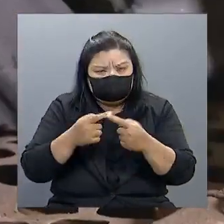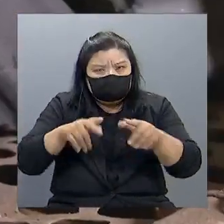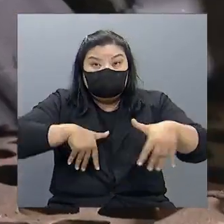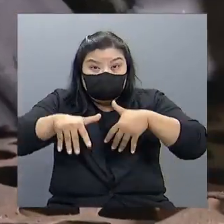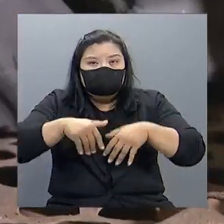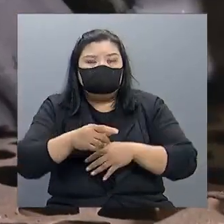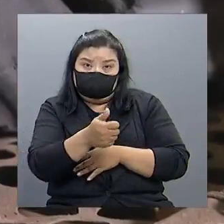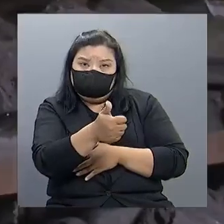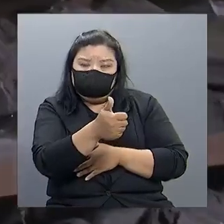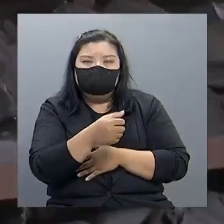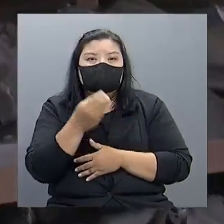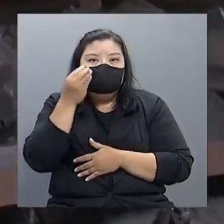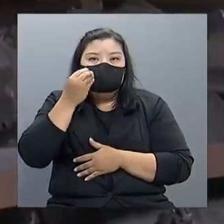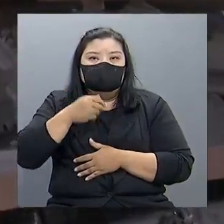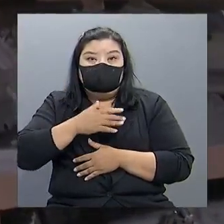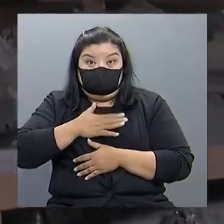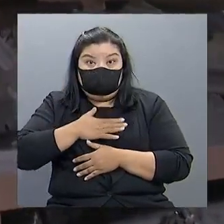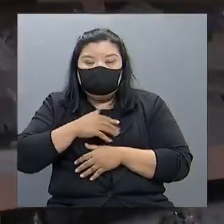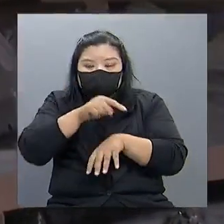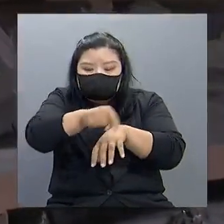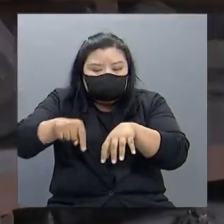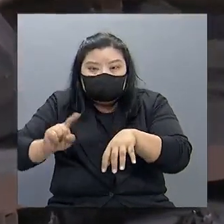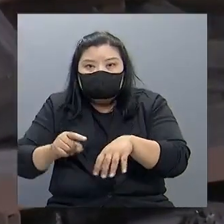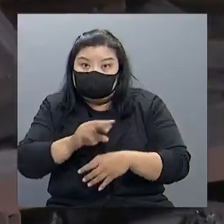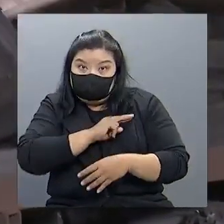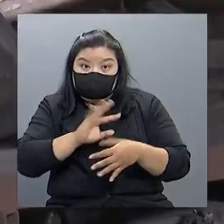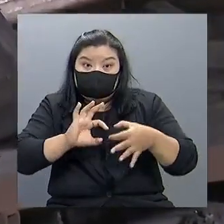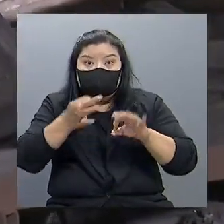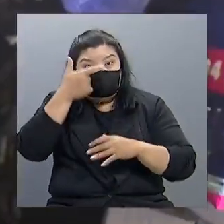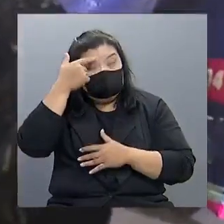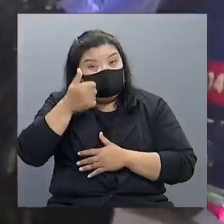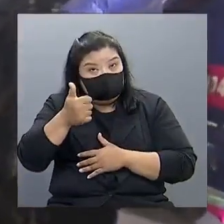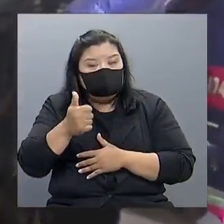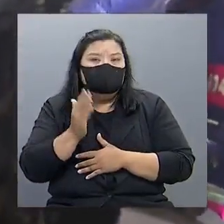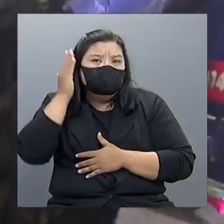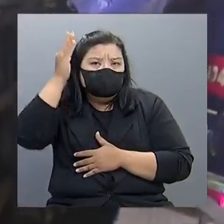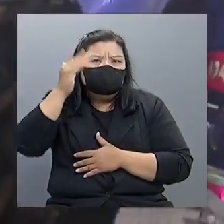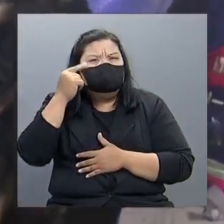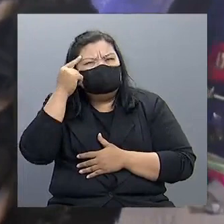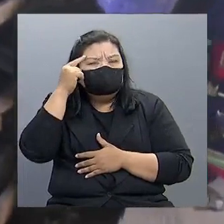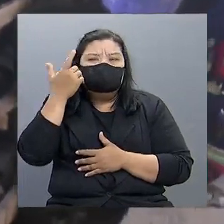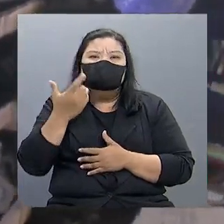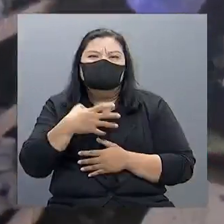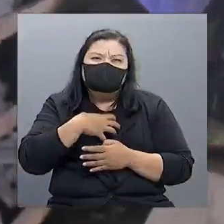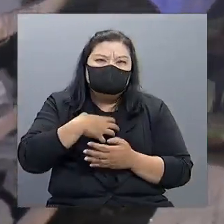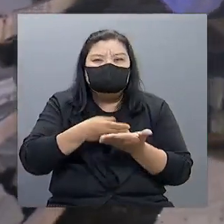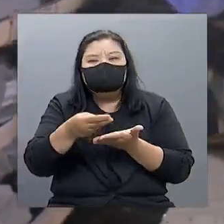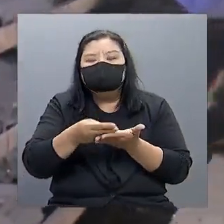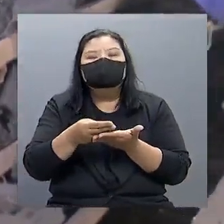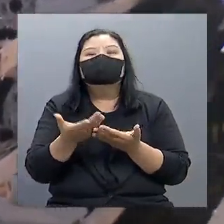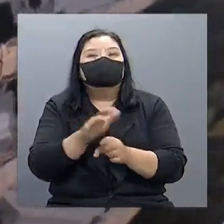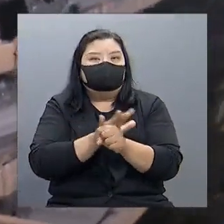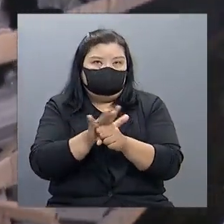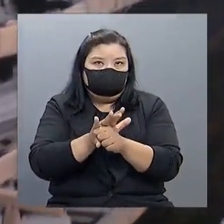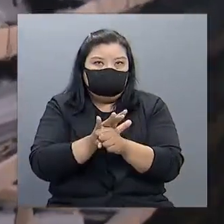รอบบ้านมาทำเป็นเชื้อเพลิงก่อไฟได้อยู่แล้วนะคะความต้องการของถ่านก็อาจจะไม่ได้เพิ่มขึ้นมากค่ะขณะที่ความต้องการถ่านของลูกค้านะคะ